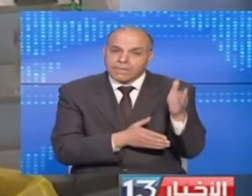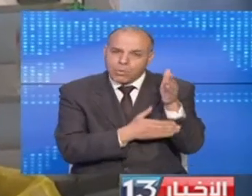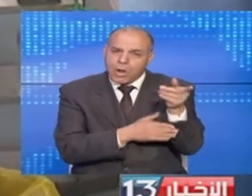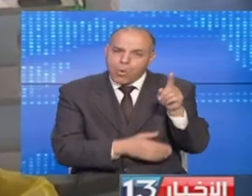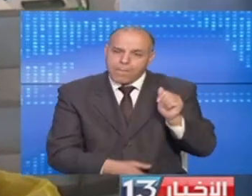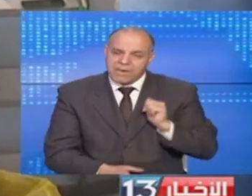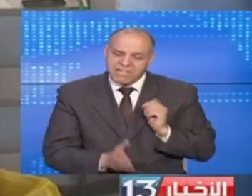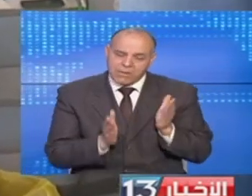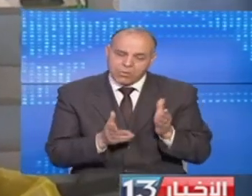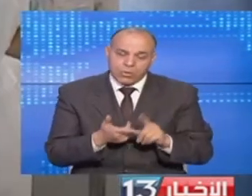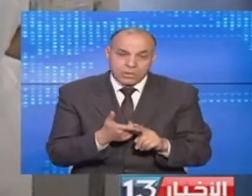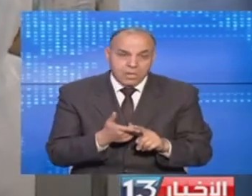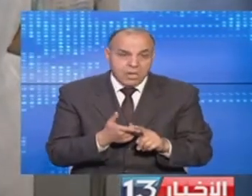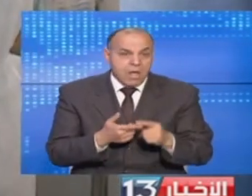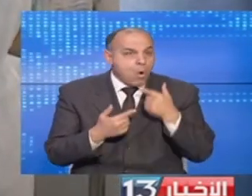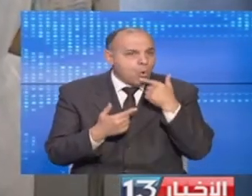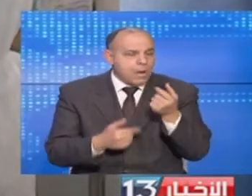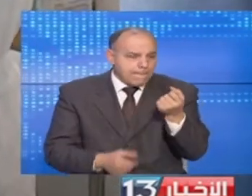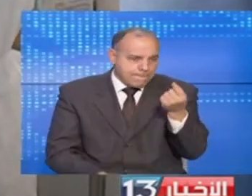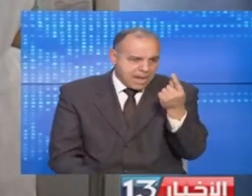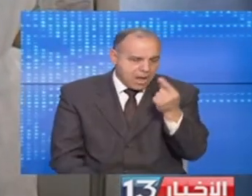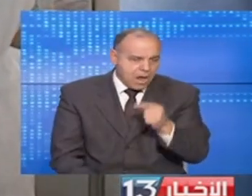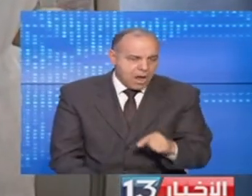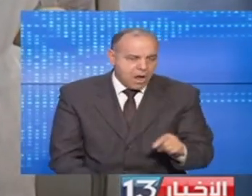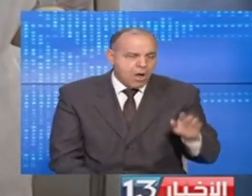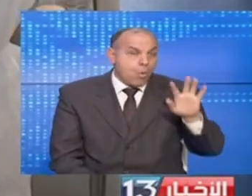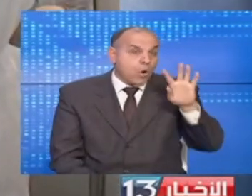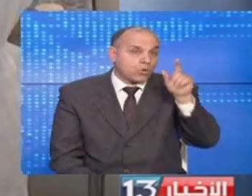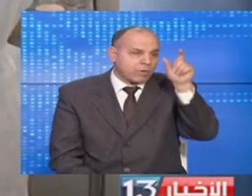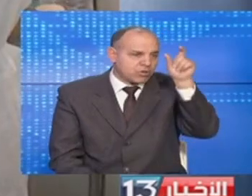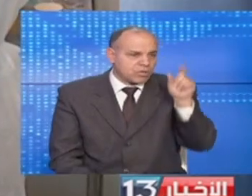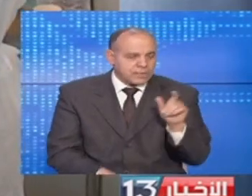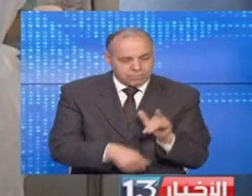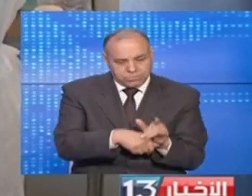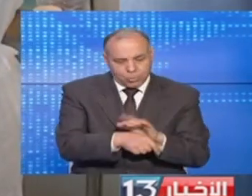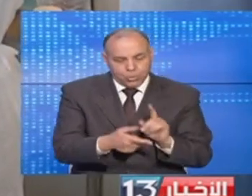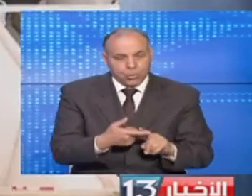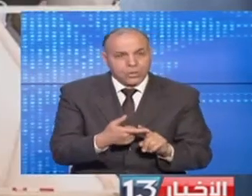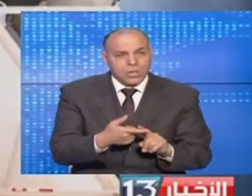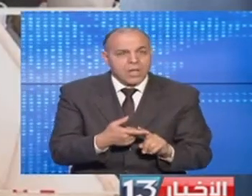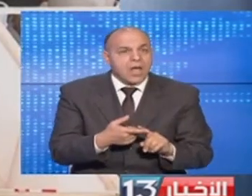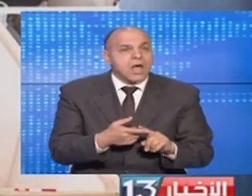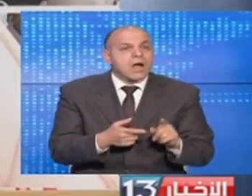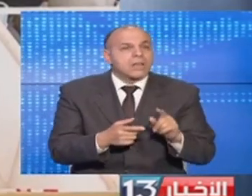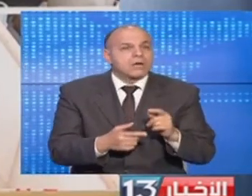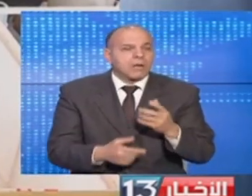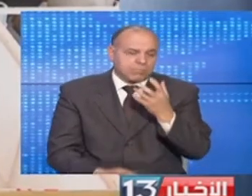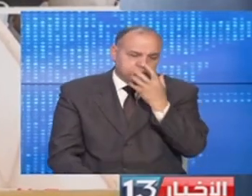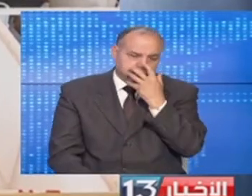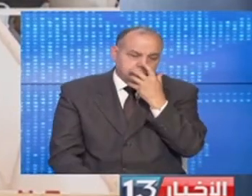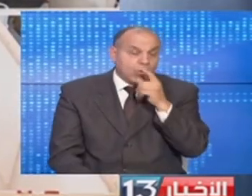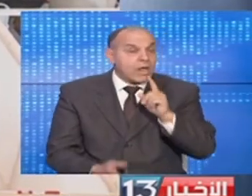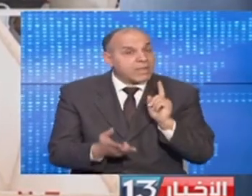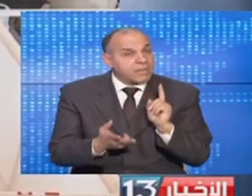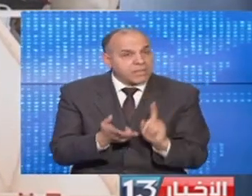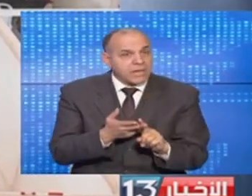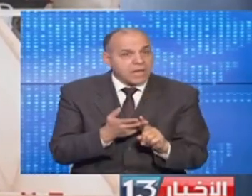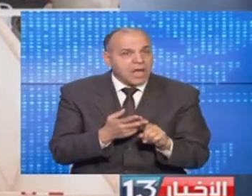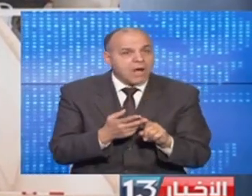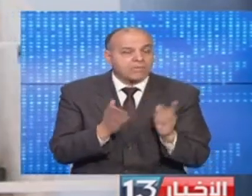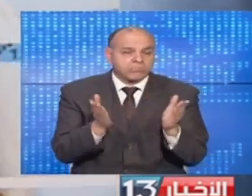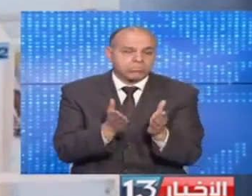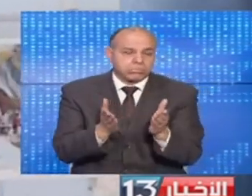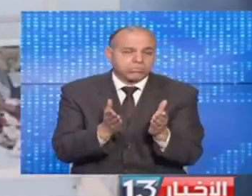والخاص فيما يخضع مائه وواحد واربعين مصابا منهم الى التنفس الاصطناعي بهذه